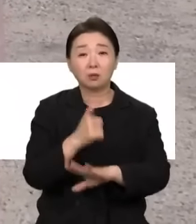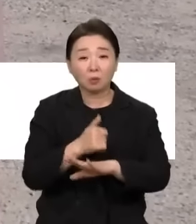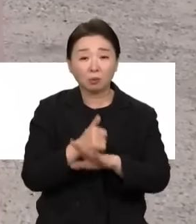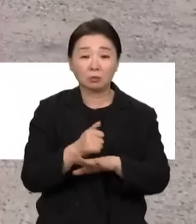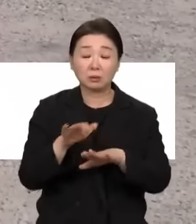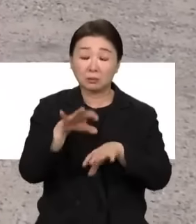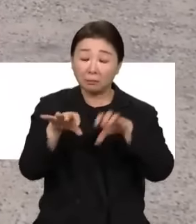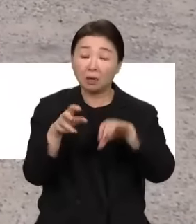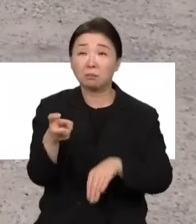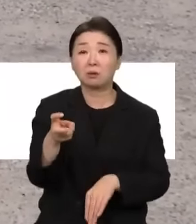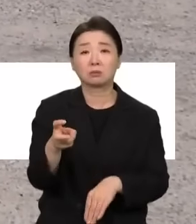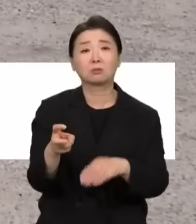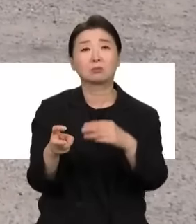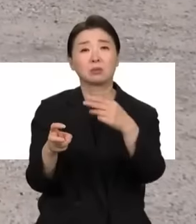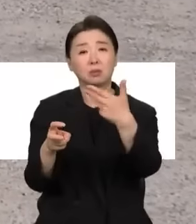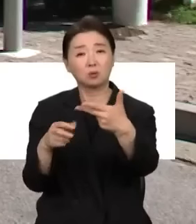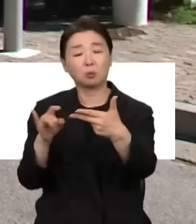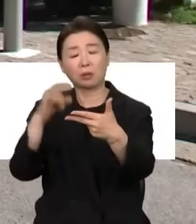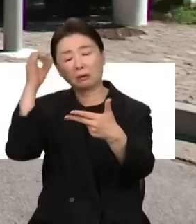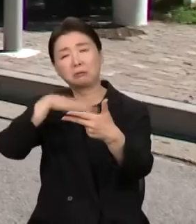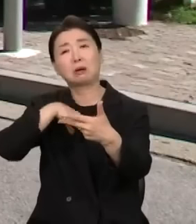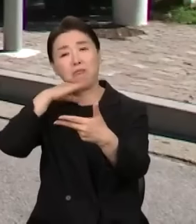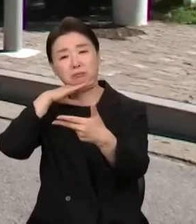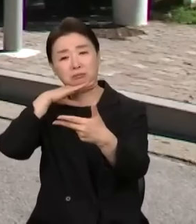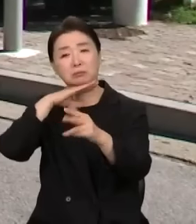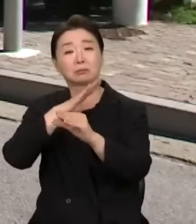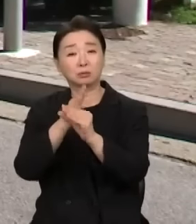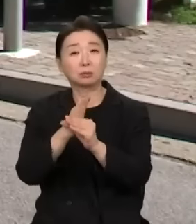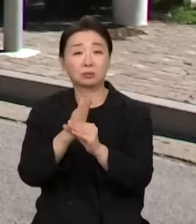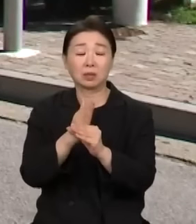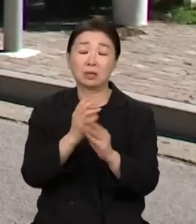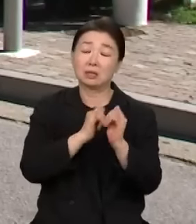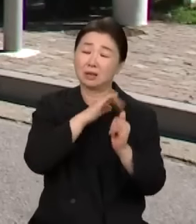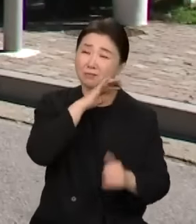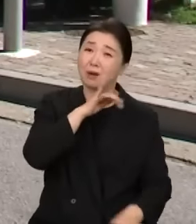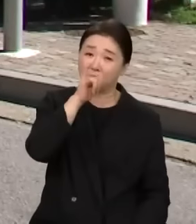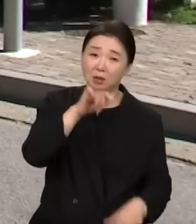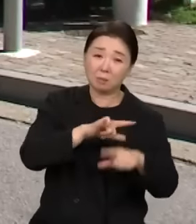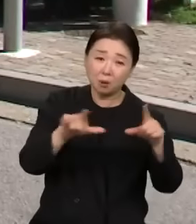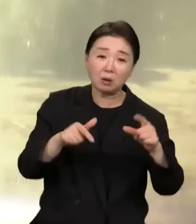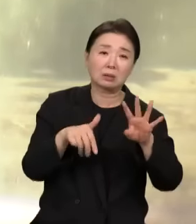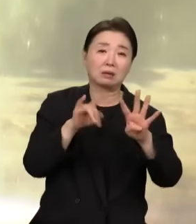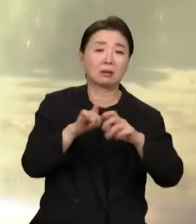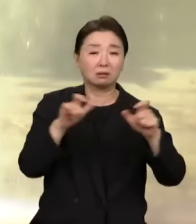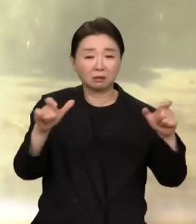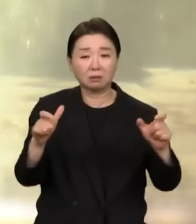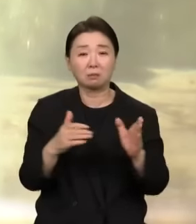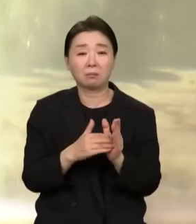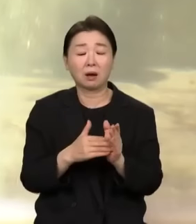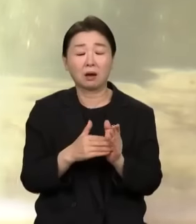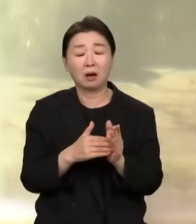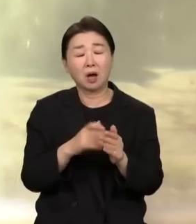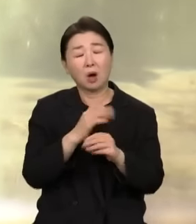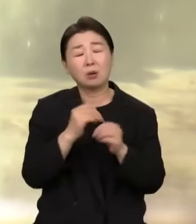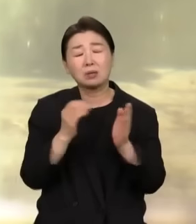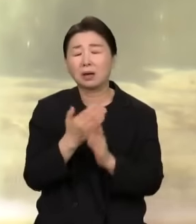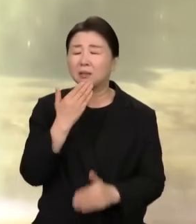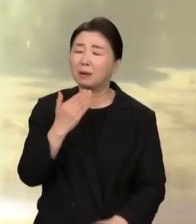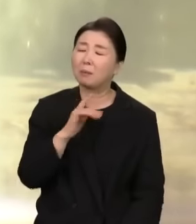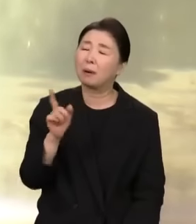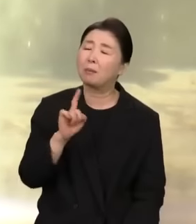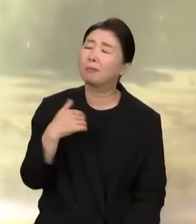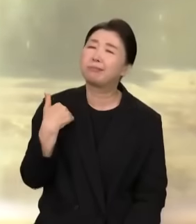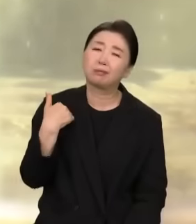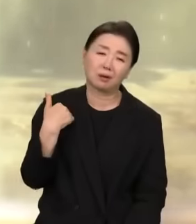7대 정도가 좀 서 있는 상태예요. 주민들의 항의로 평일 운행이 4대로 늘었지만 언제까지 가능할진